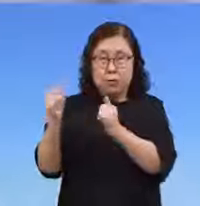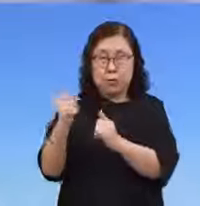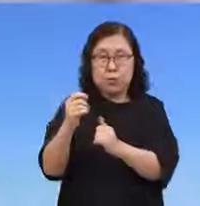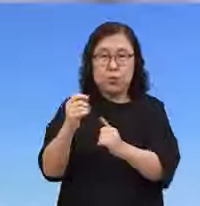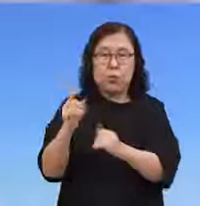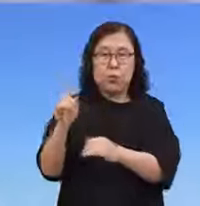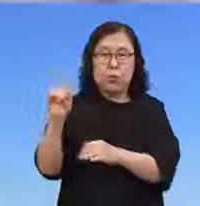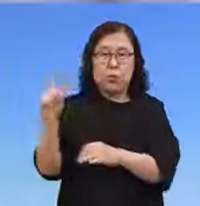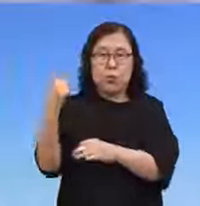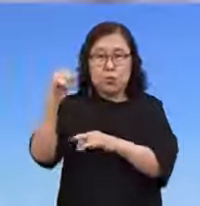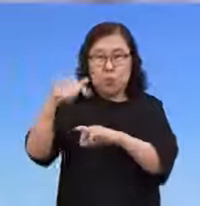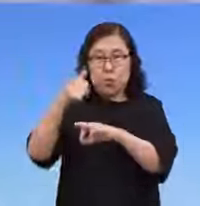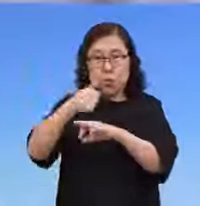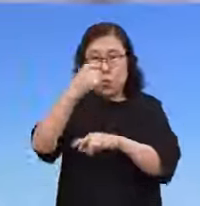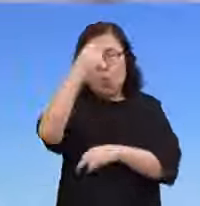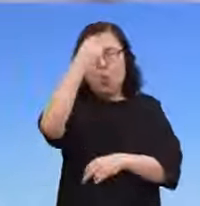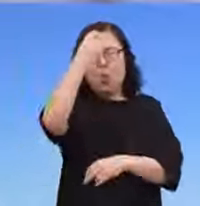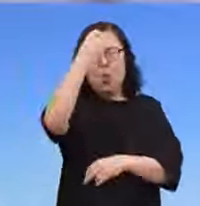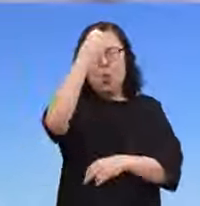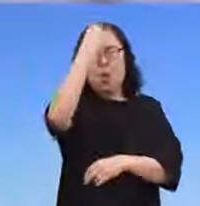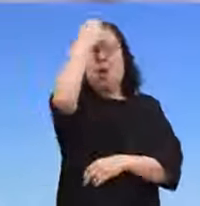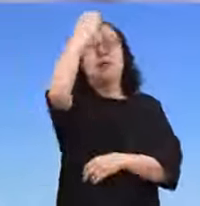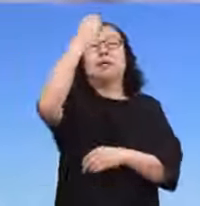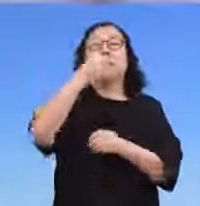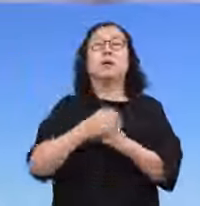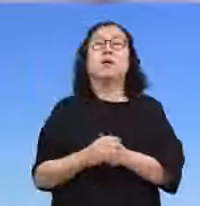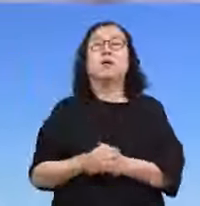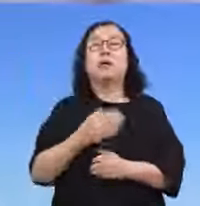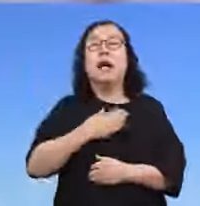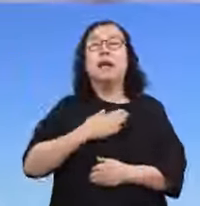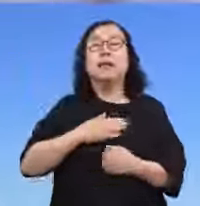골리앗이다. 그래서 돌아서는 거예요.